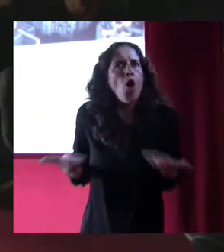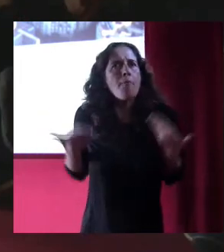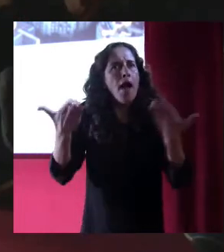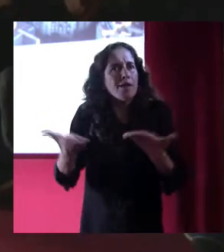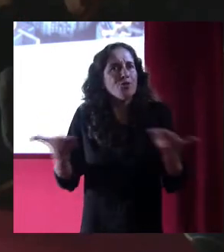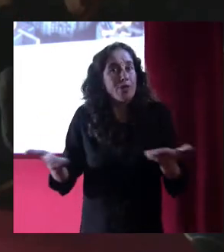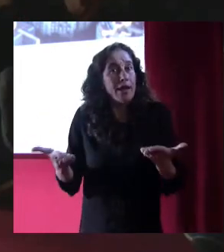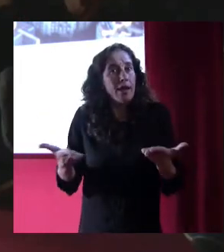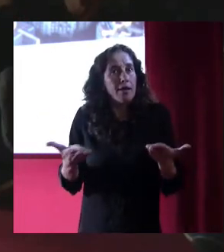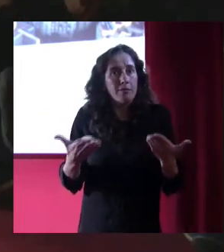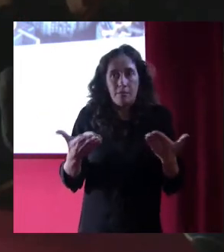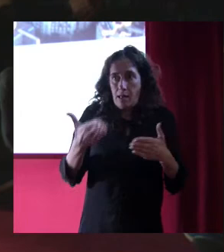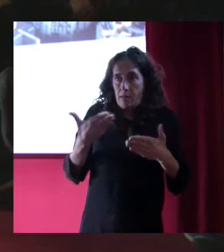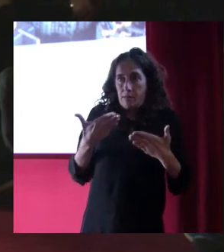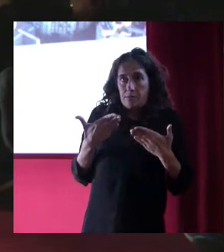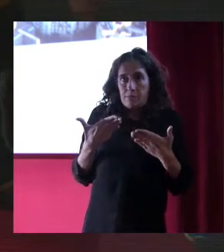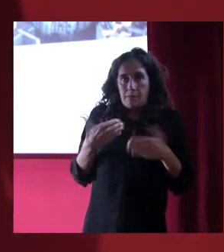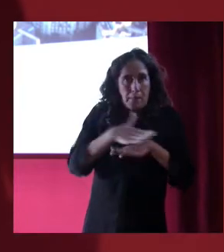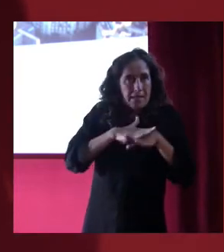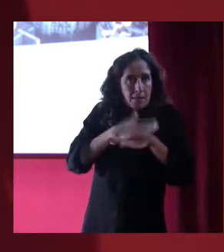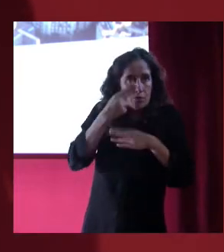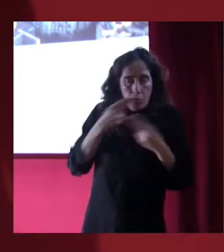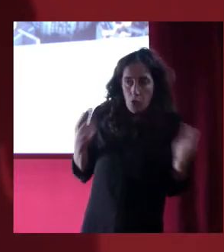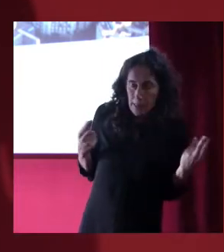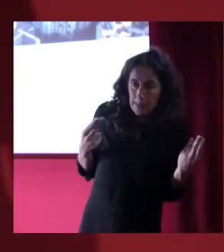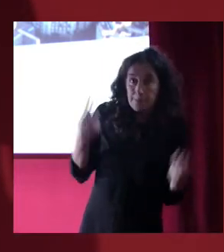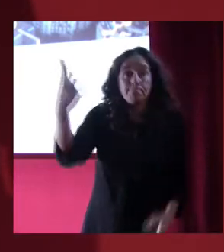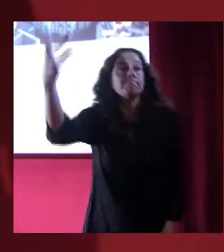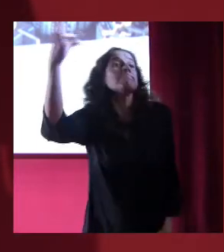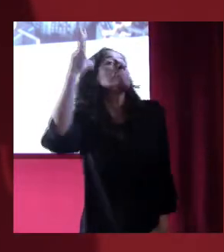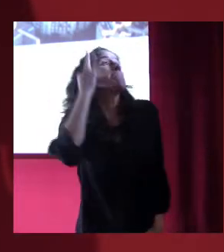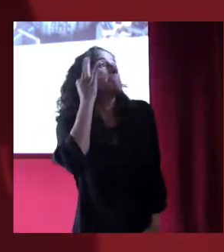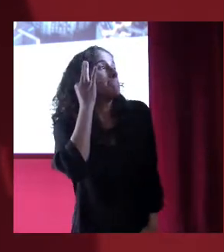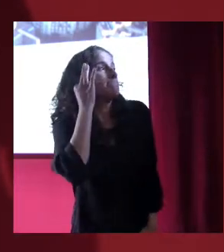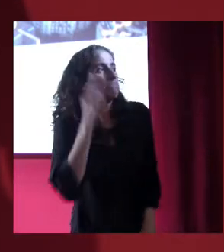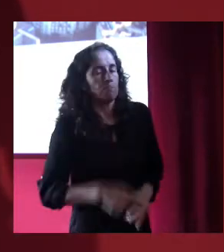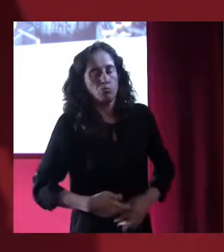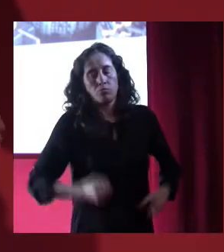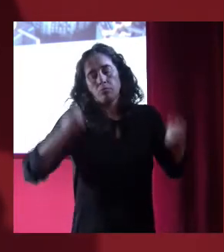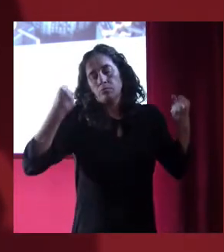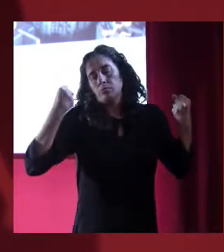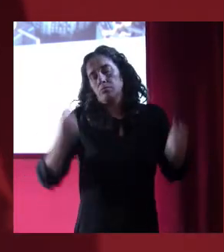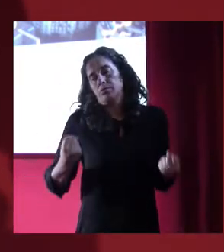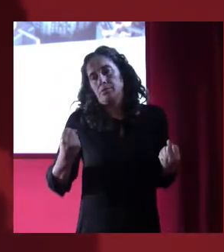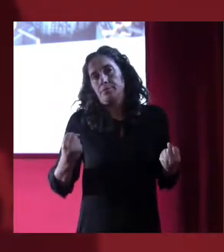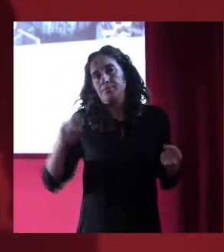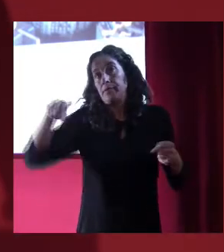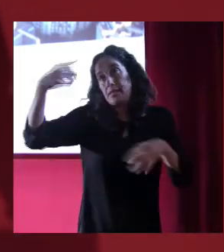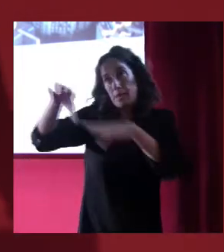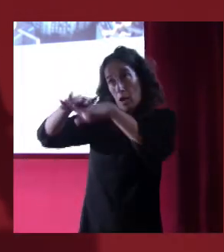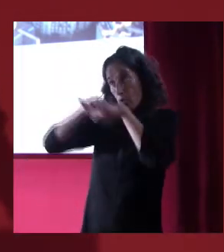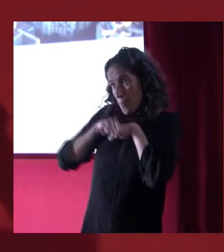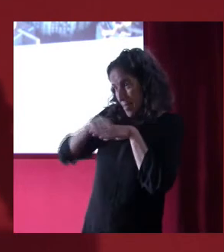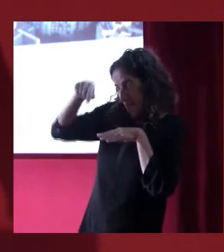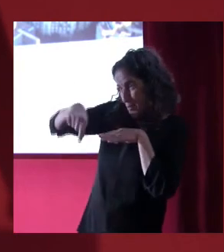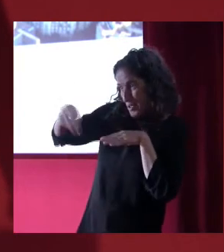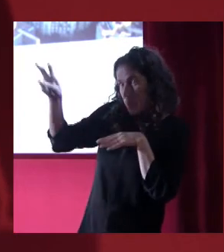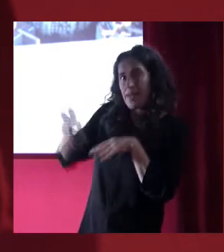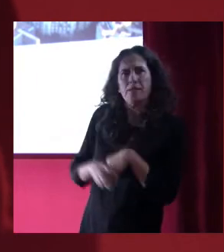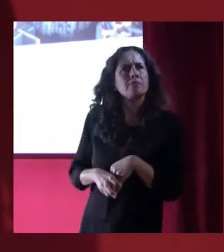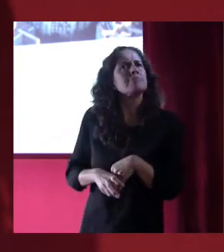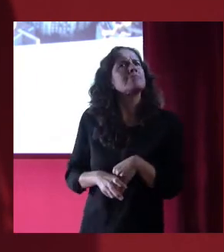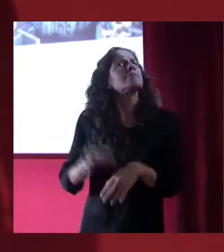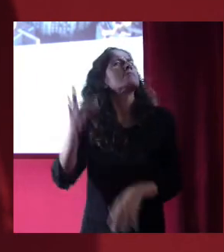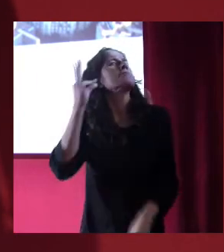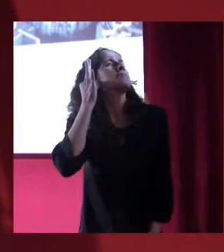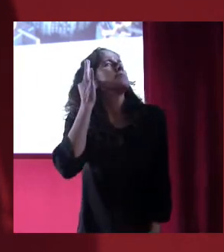ajudar des de l'administració? I va haver-hi una dona que amb molta contundència, després la vaig convidar que vingués avui, amb molta